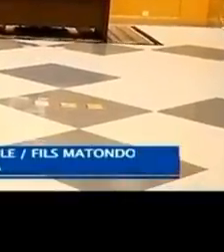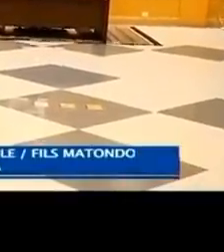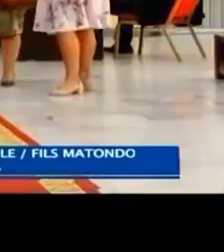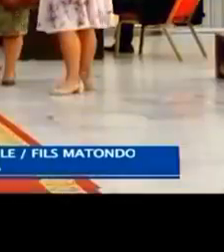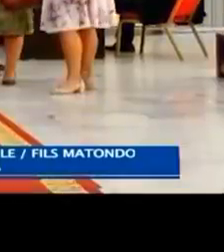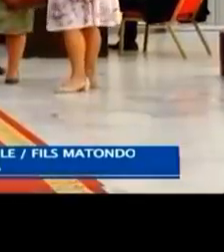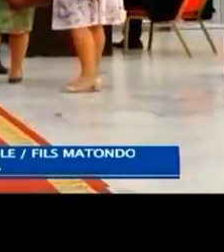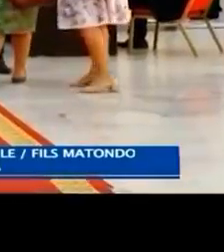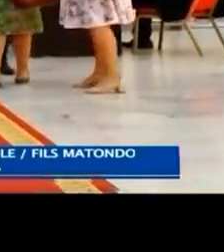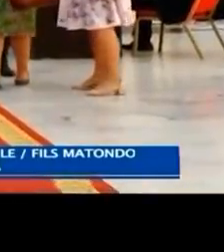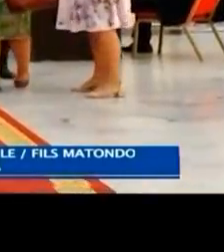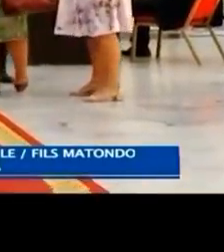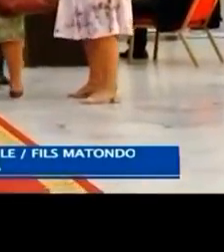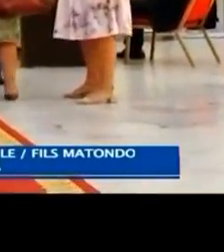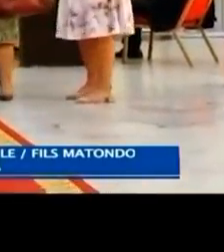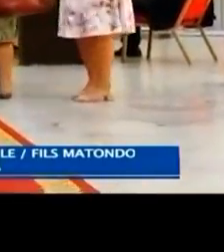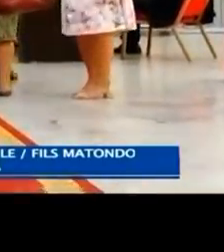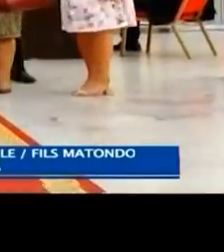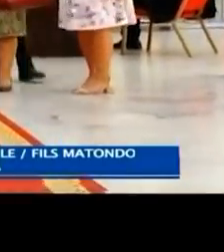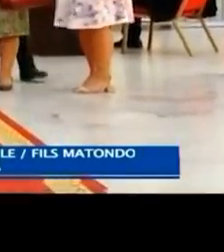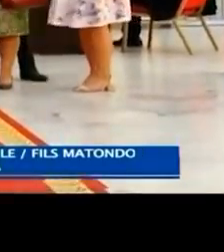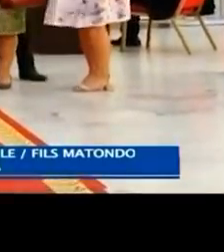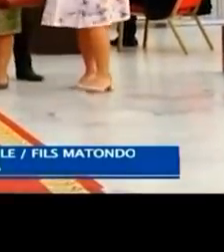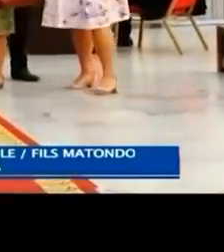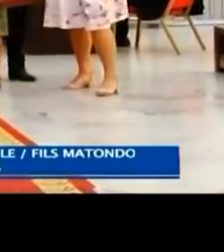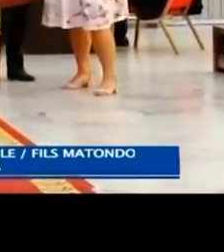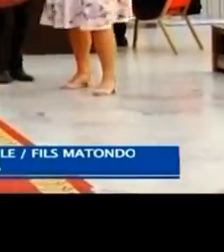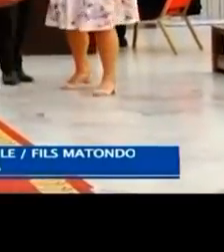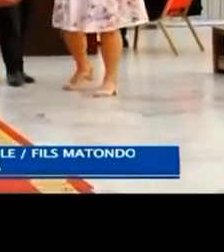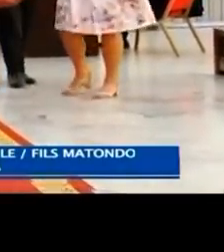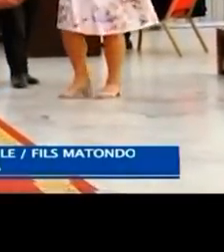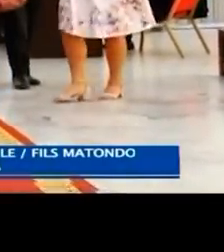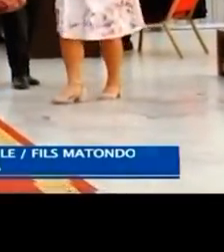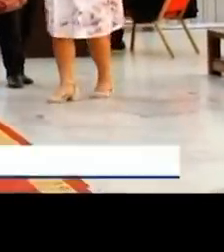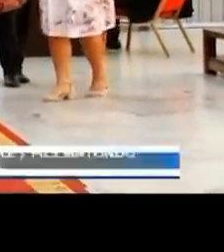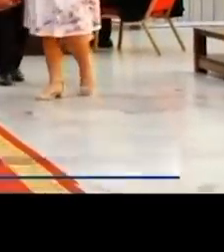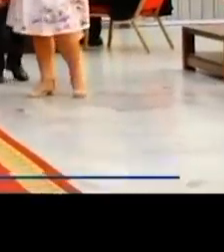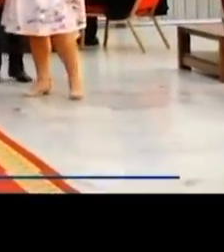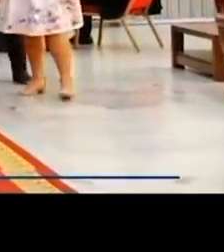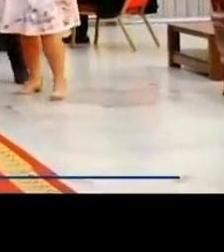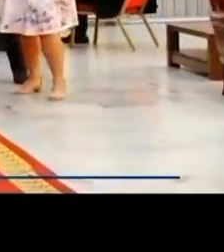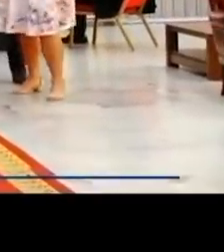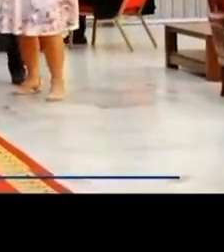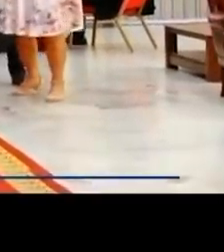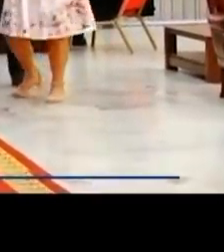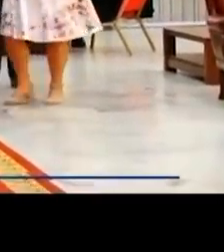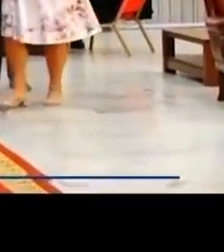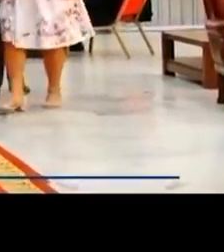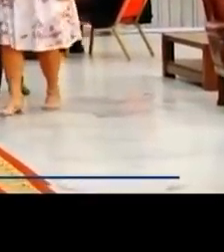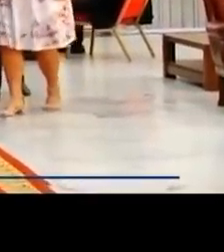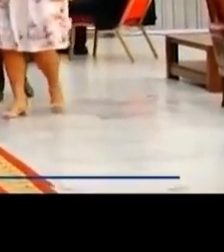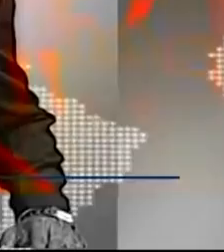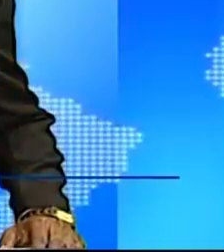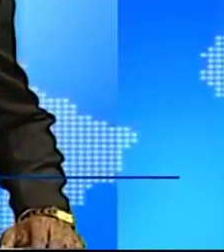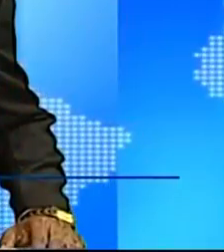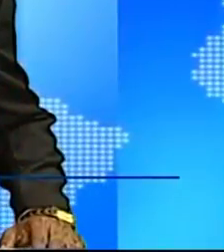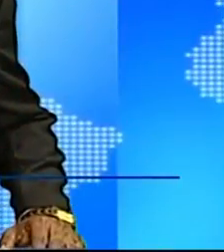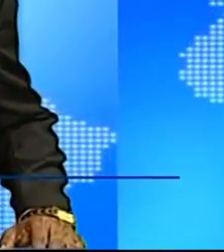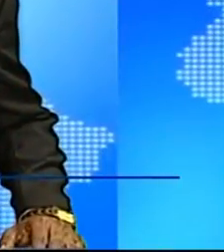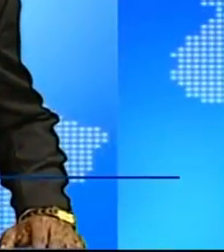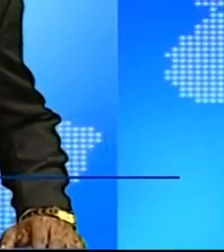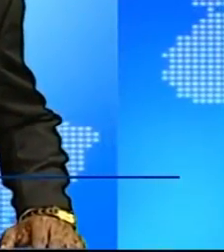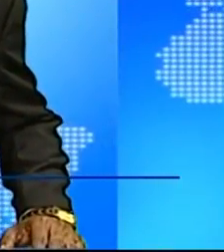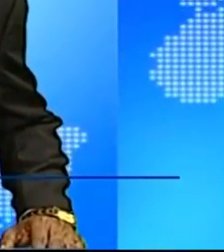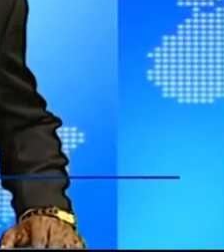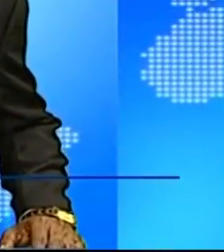cette entrevue intervenant à la fin de l'année en cours, a permis d'identifier les priorités pour l'an